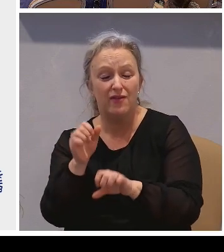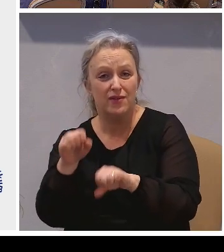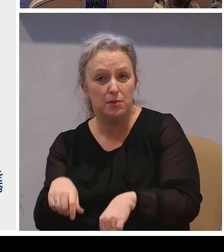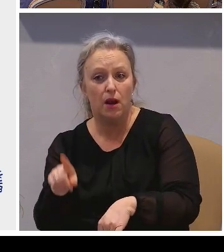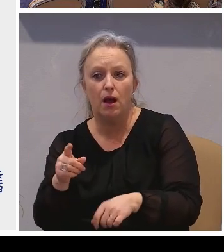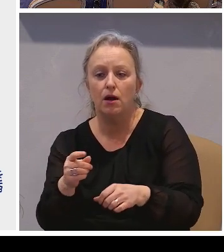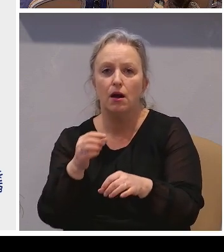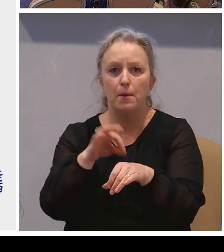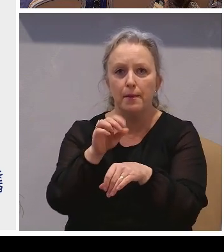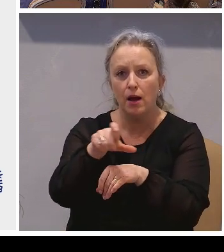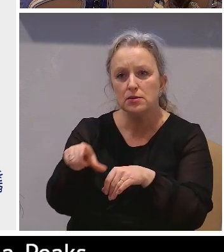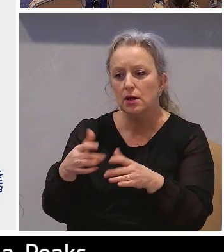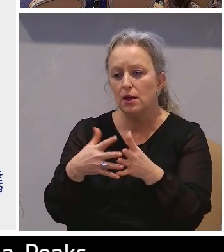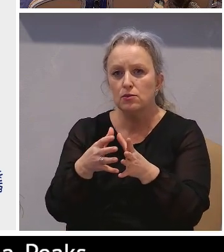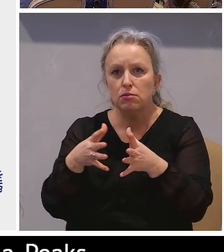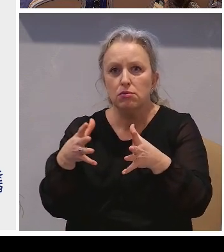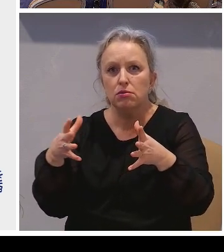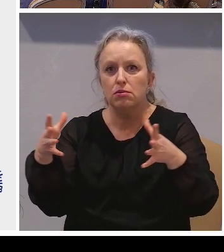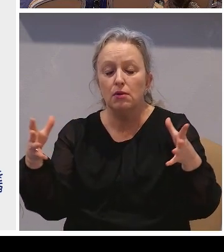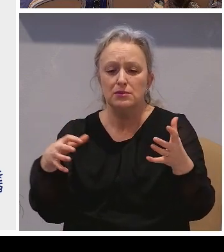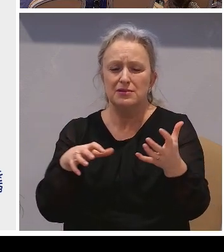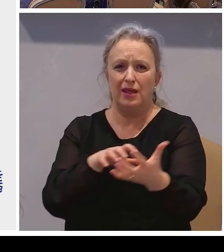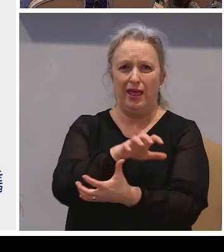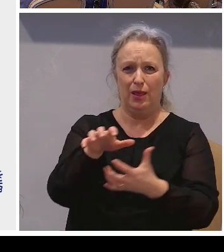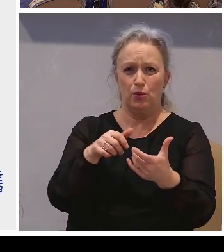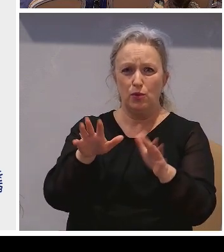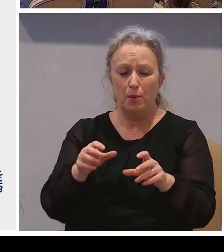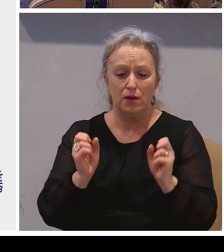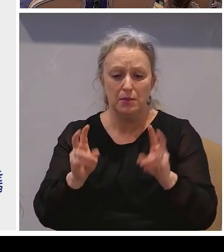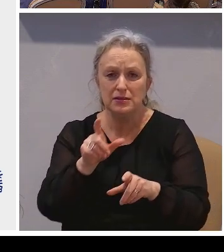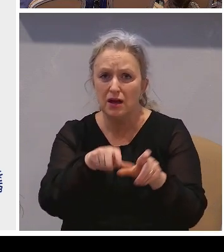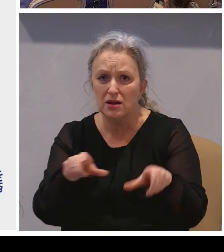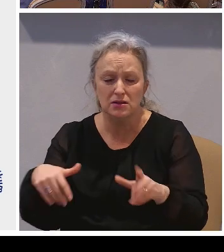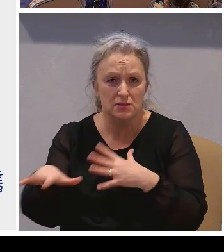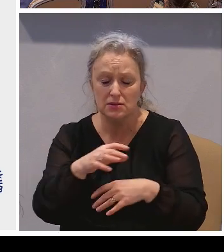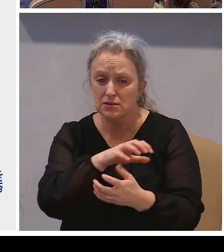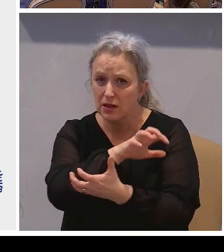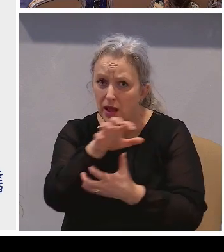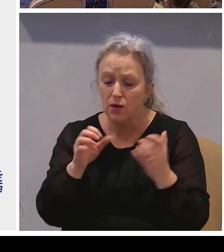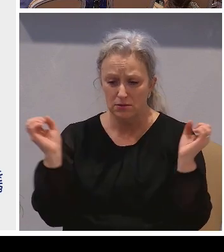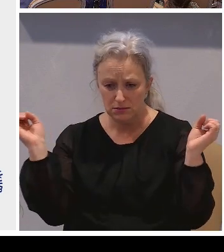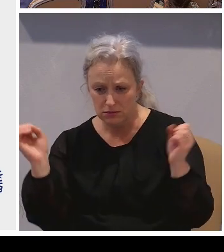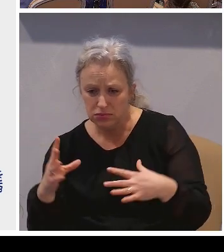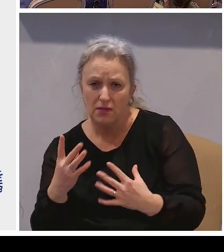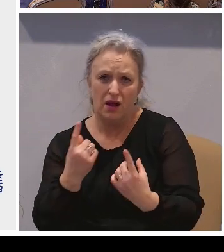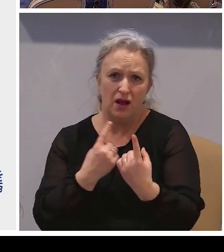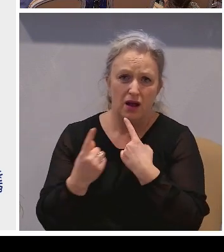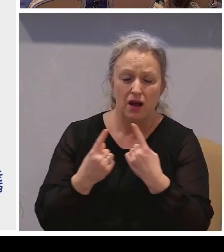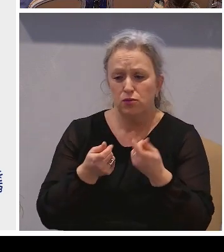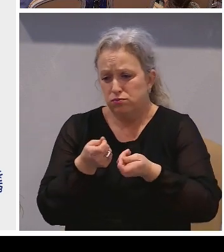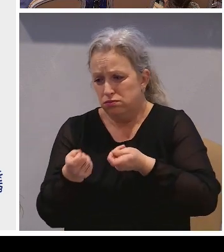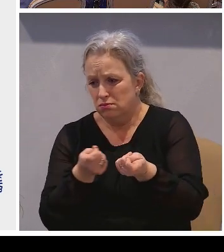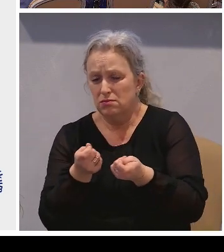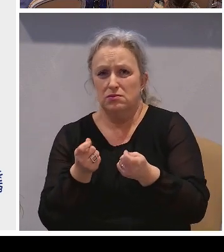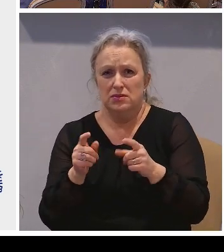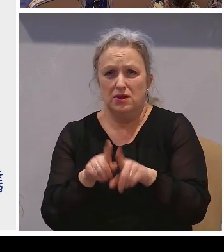rohkem on center patsiente, seda to keerulisemaks see handle muutub this. kõikide It is in spetsialistide theory koos, possible when we have koos a few single ühel ajal